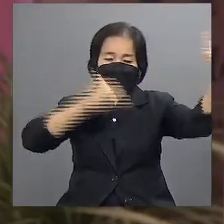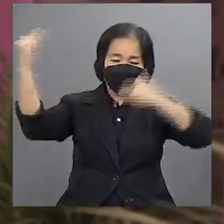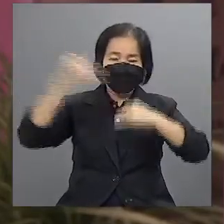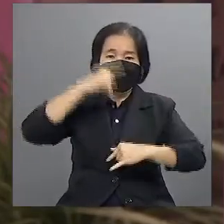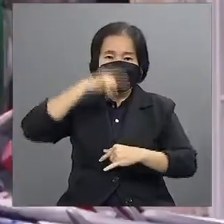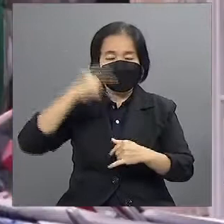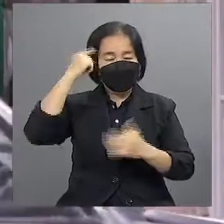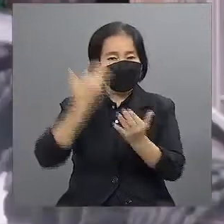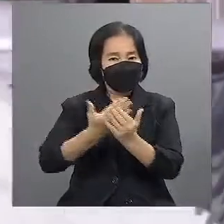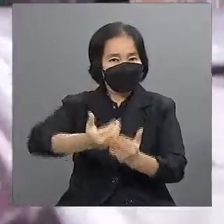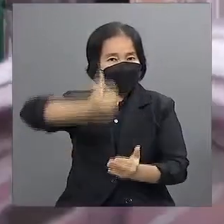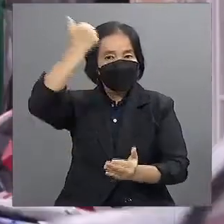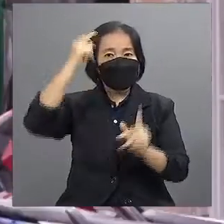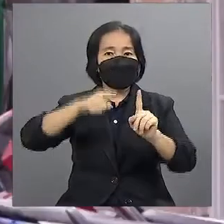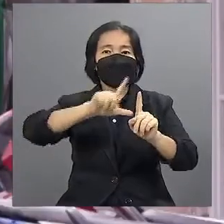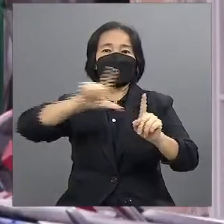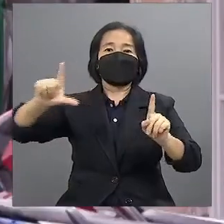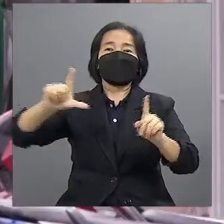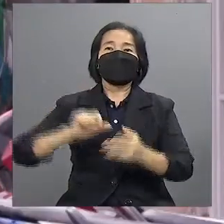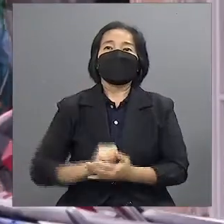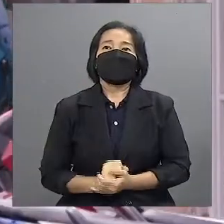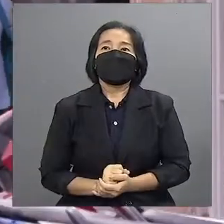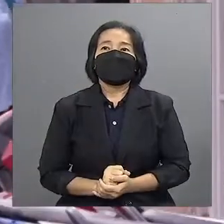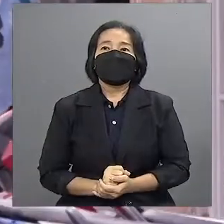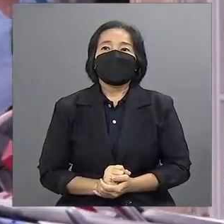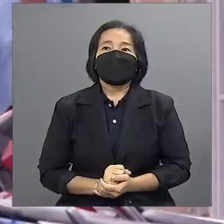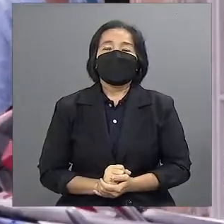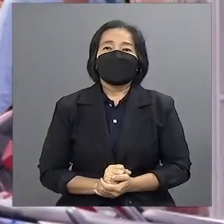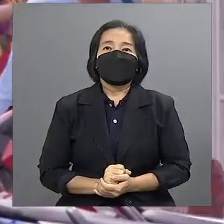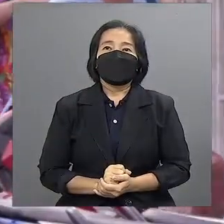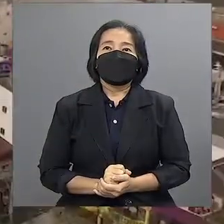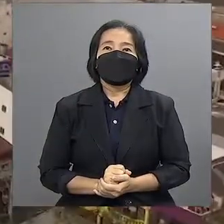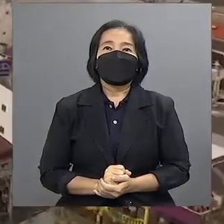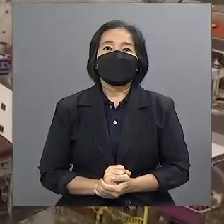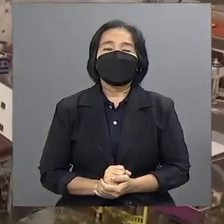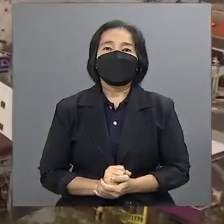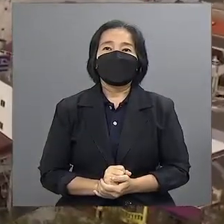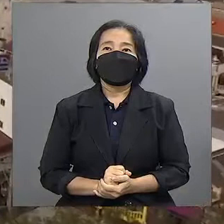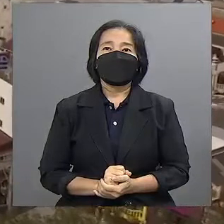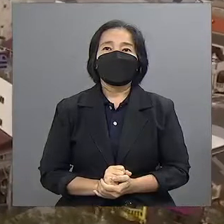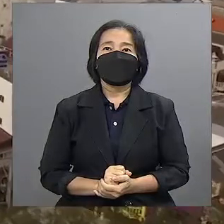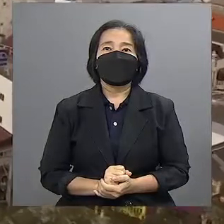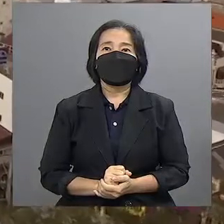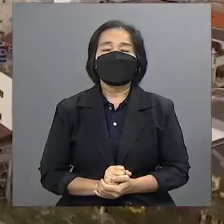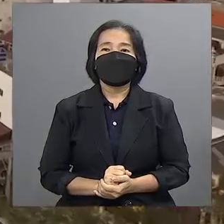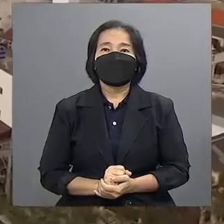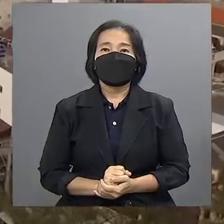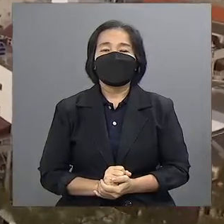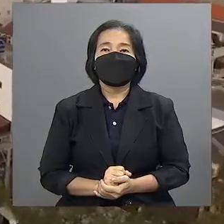ดไม่สามารถ